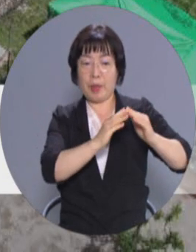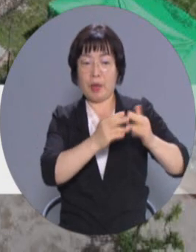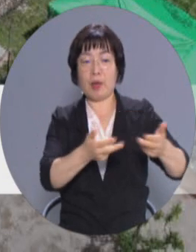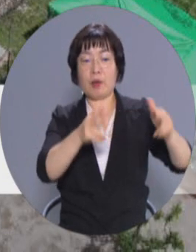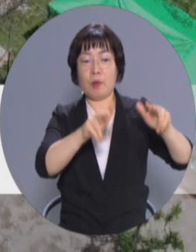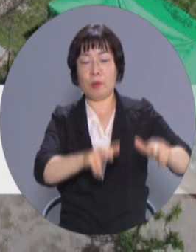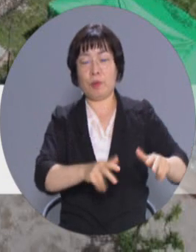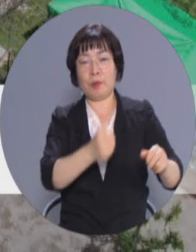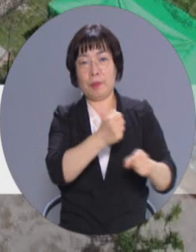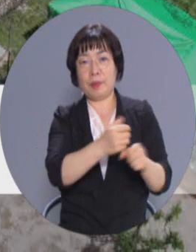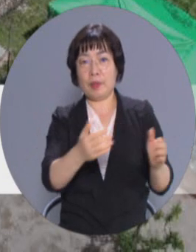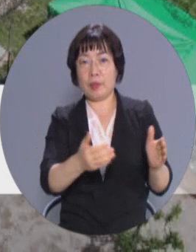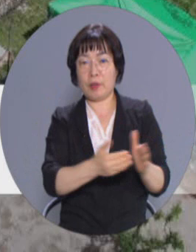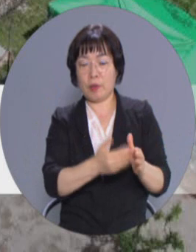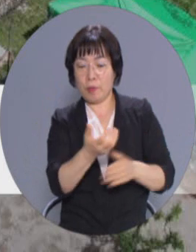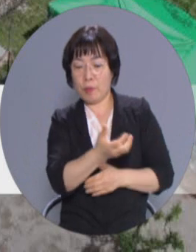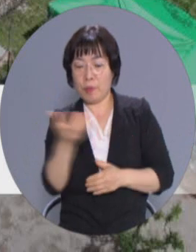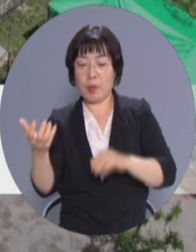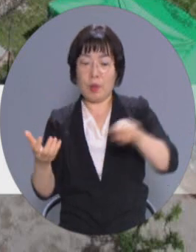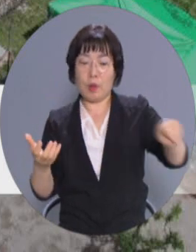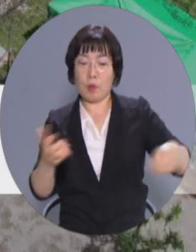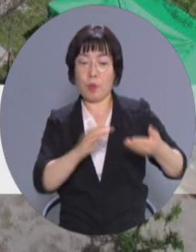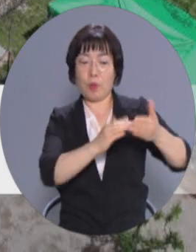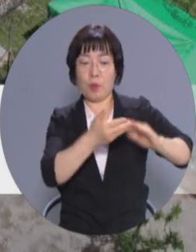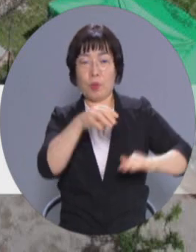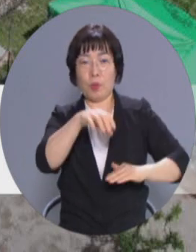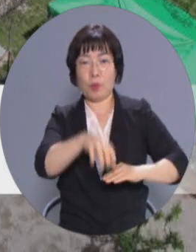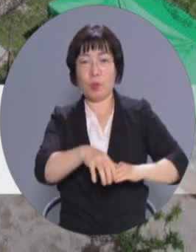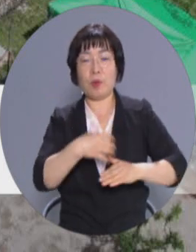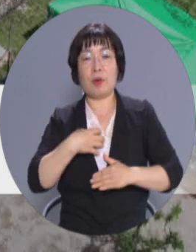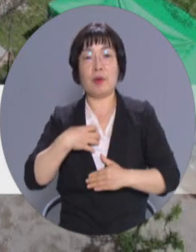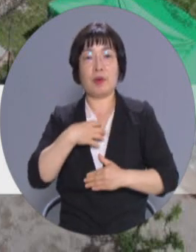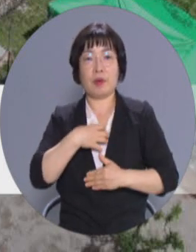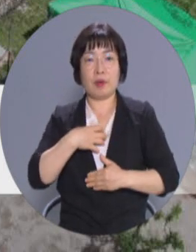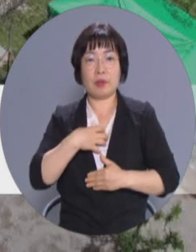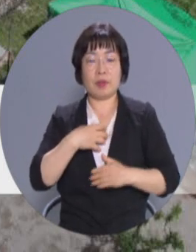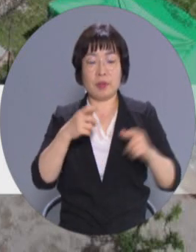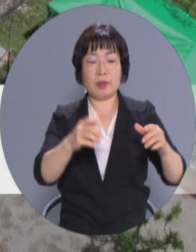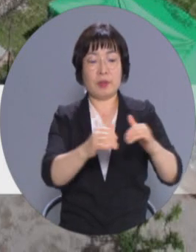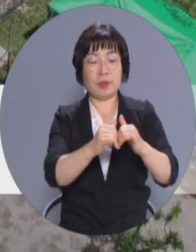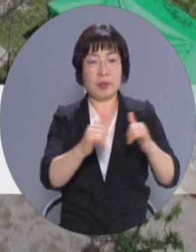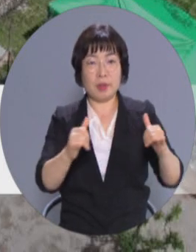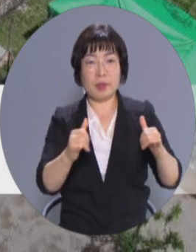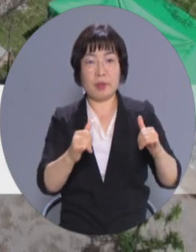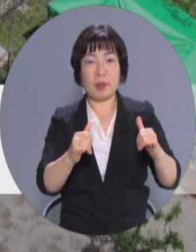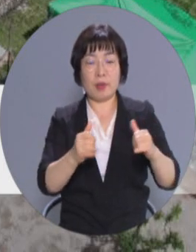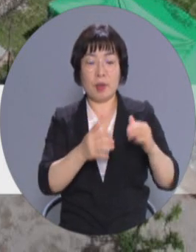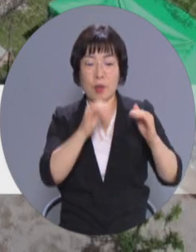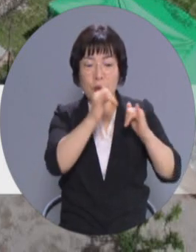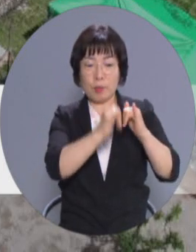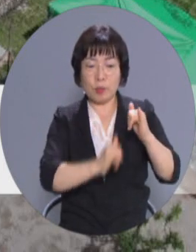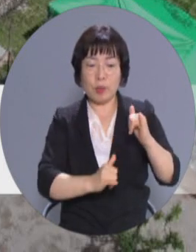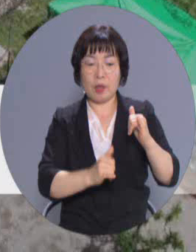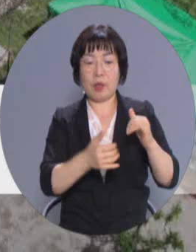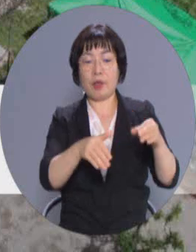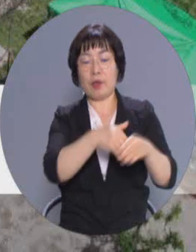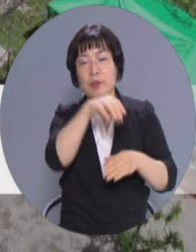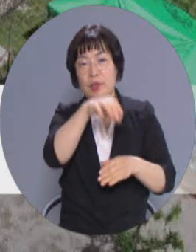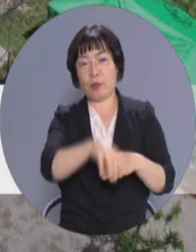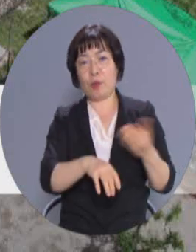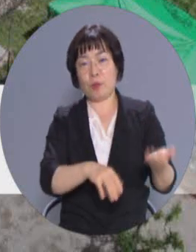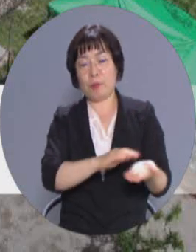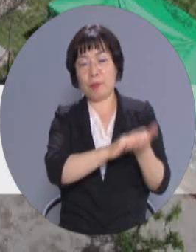조성됐습니다. 군청이 빠져나가면서 원도심 공동화를 걱정했던 인근 주민들에게는 문화와 휴식을 제공하는